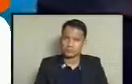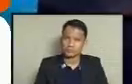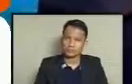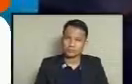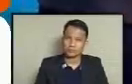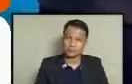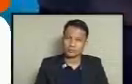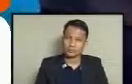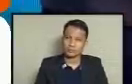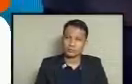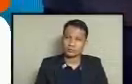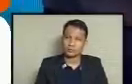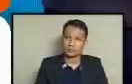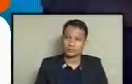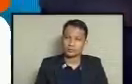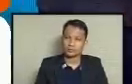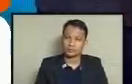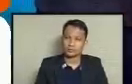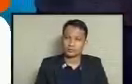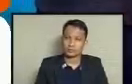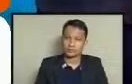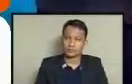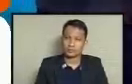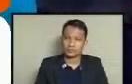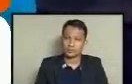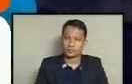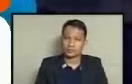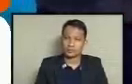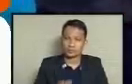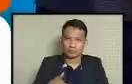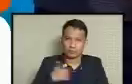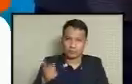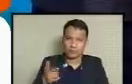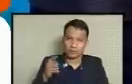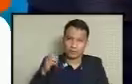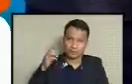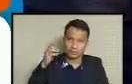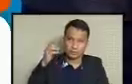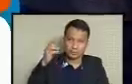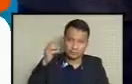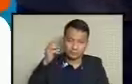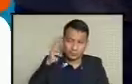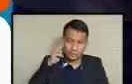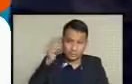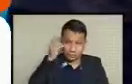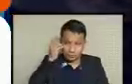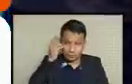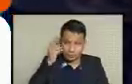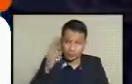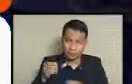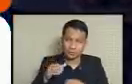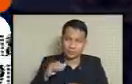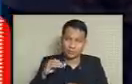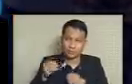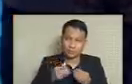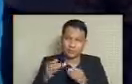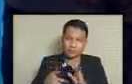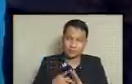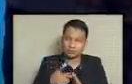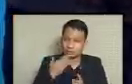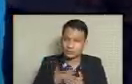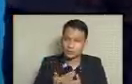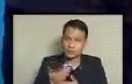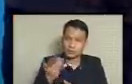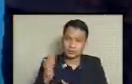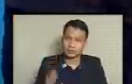opo, sir. Imbisigahan po natin yan, sir. Sir, makinig kayo, sir. Nasa kalbang linya, si Vic De La Cruz, Operations Manager ng Jericho Security. Magandang tanghali po,